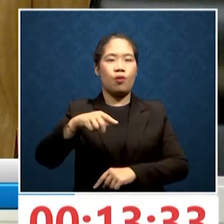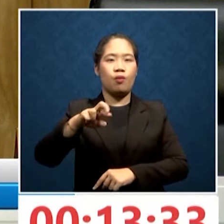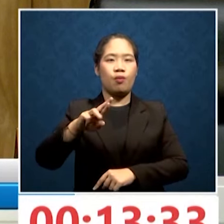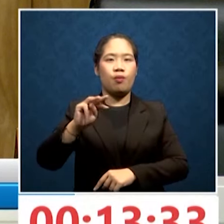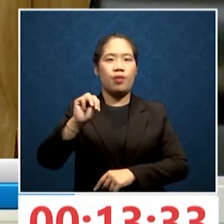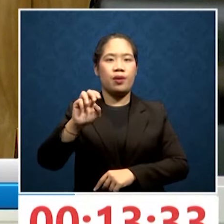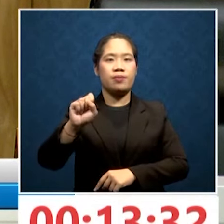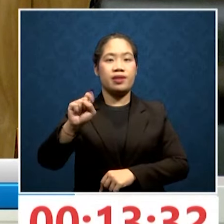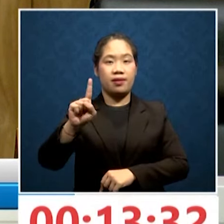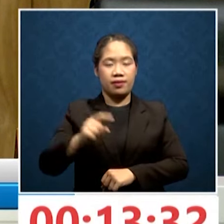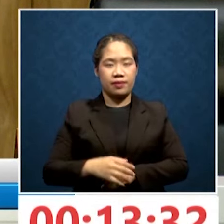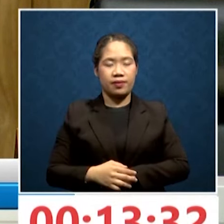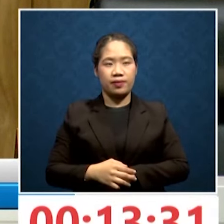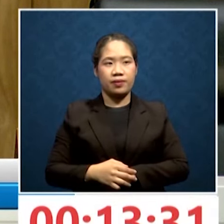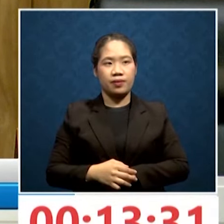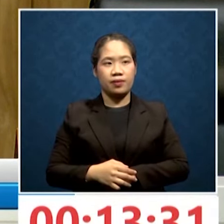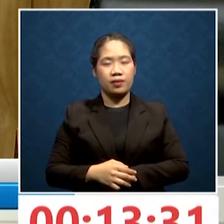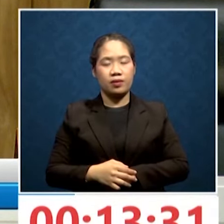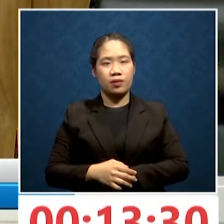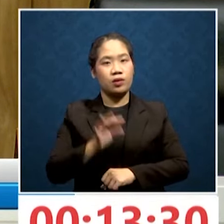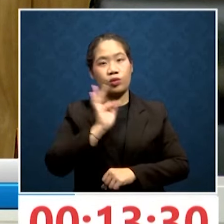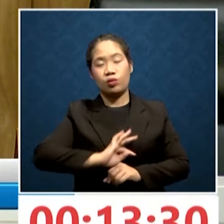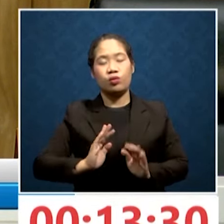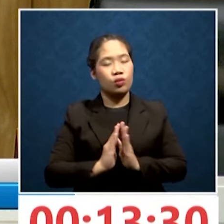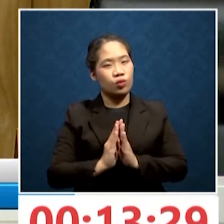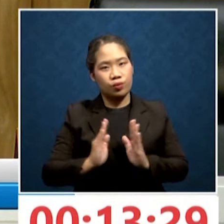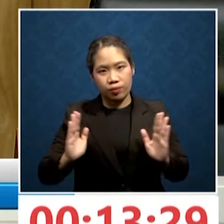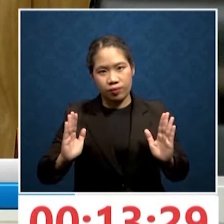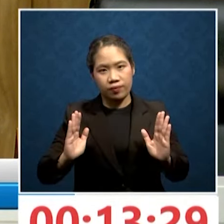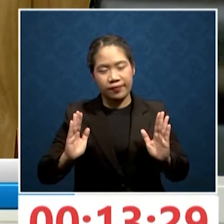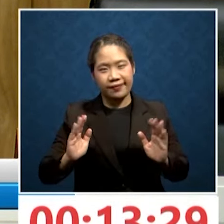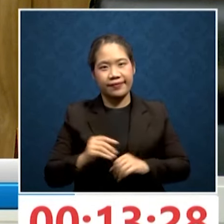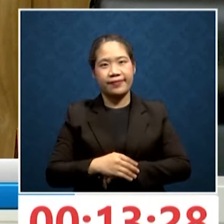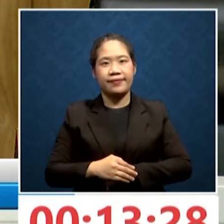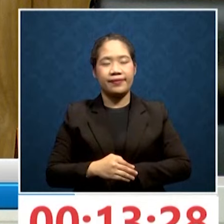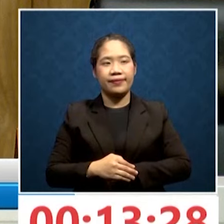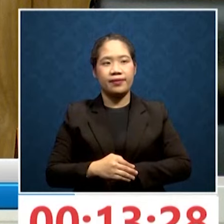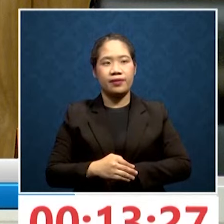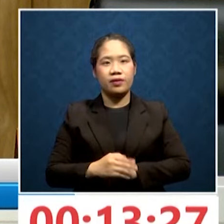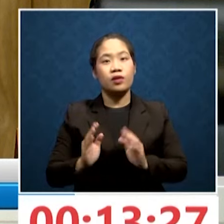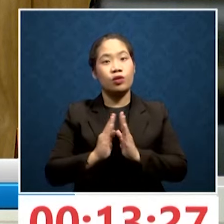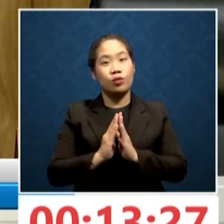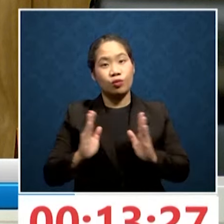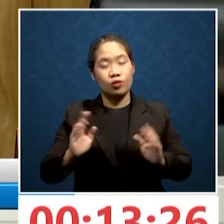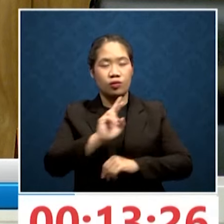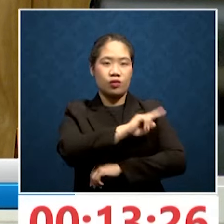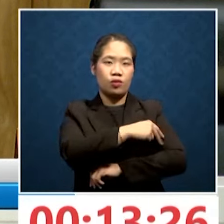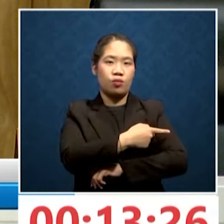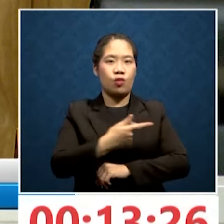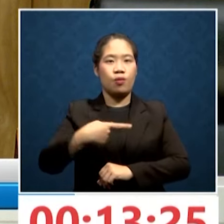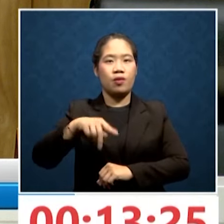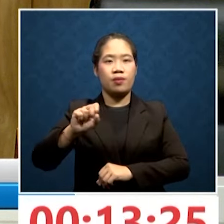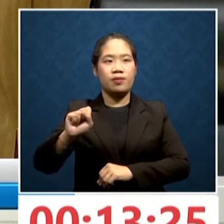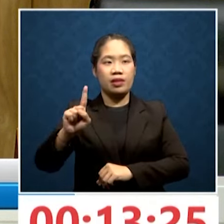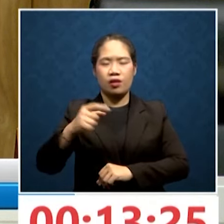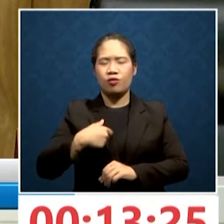ระต้องขอขอบคุณท่านนายแพทย์เปรมศักดิ์พิยยุระอ